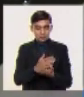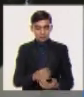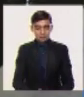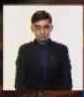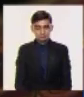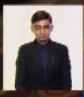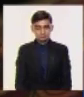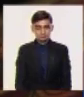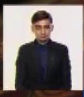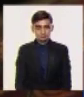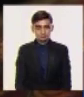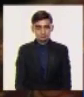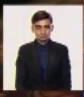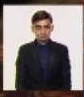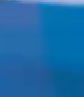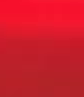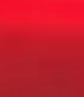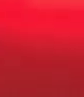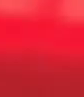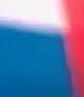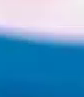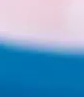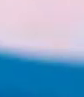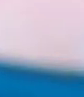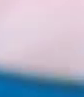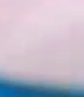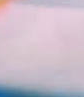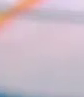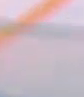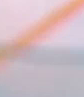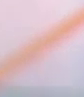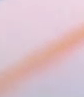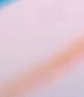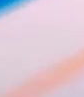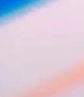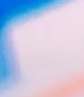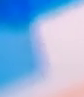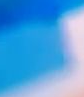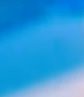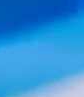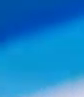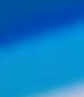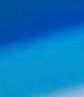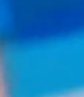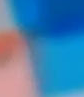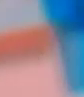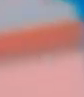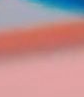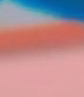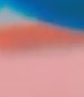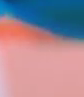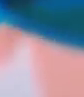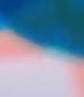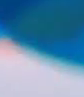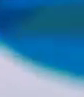Нинашева, Информбюро, Карагандинская область. Смотрите Информбюро на YouTube. Прямые эфиры, репортажи с места событий,